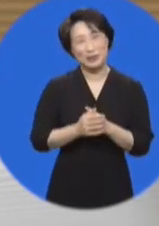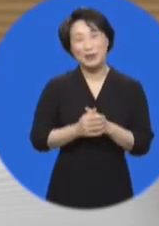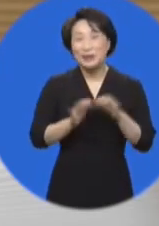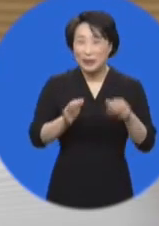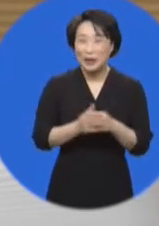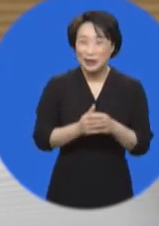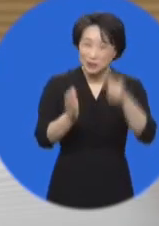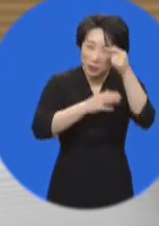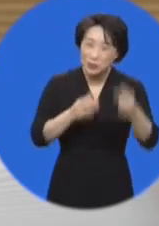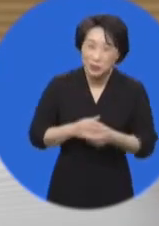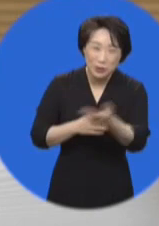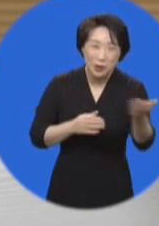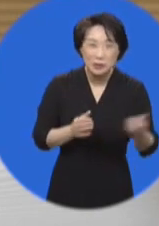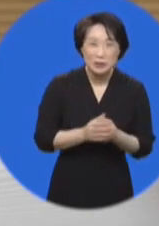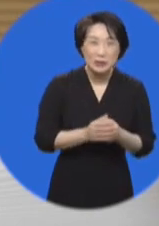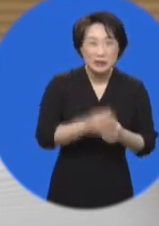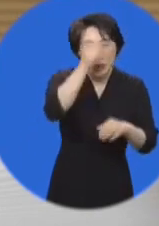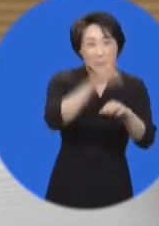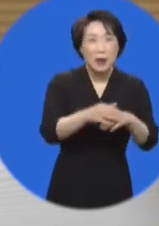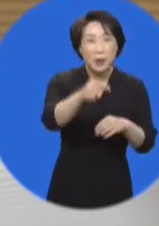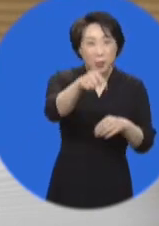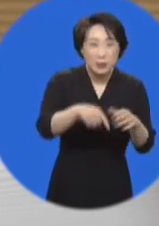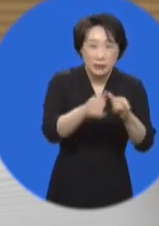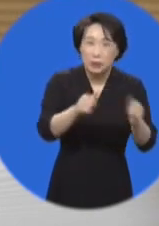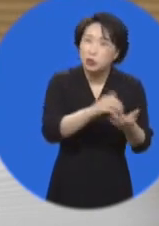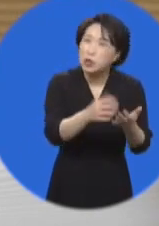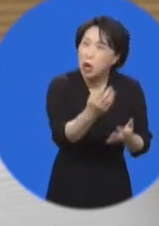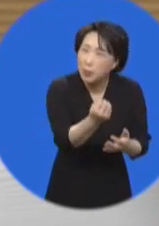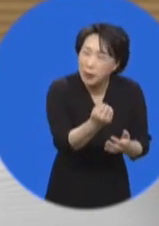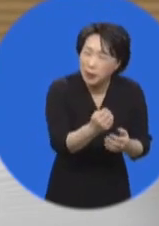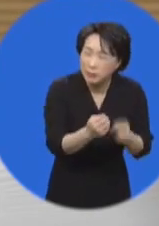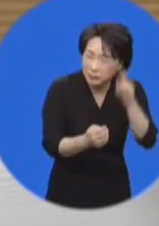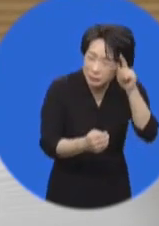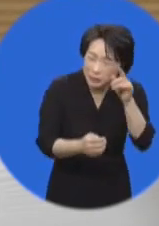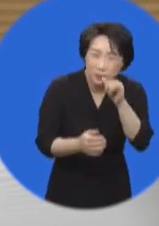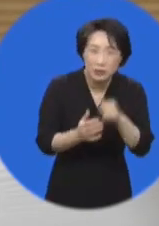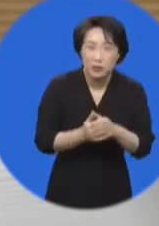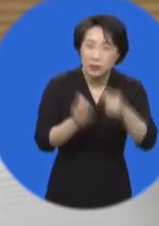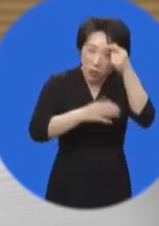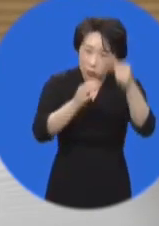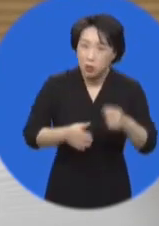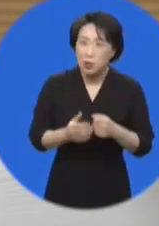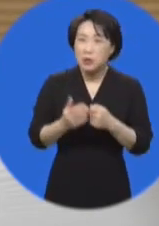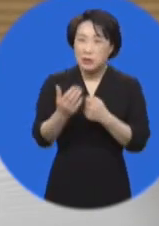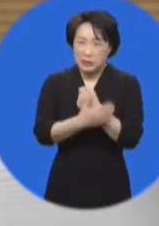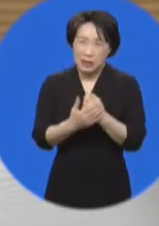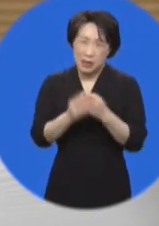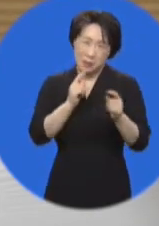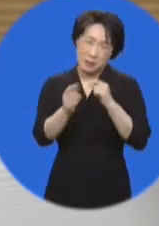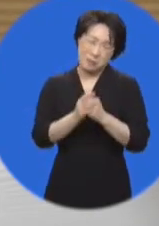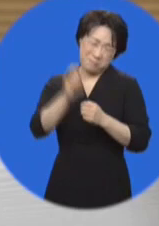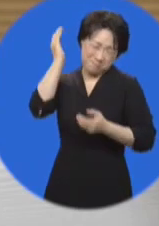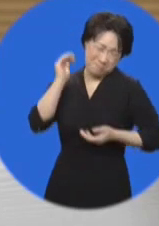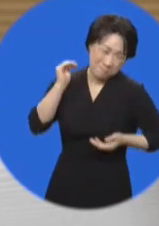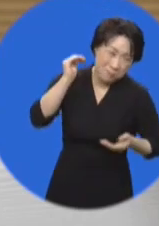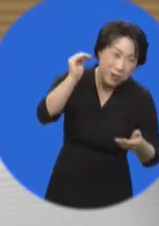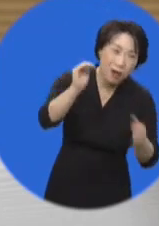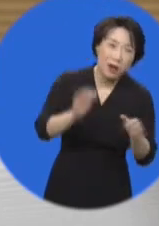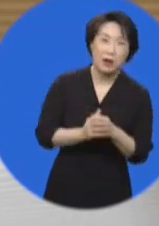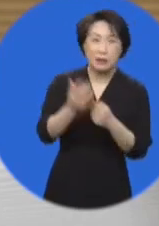성도들이 얼마나 예배드리러 올라나, 성도들이 오면 얼마나 은혜스러운 말씀을